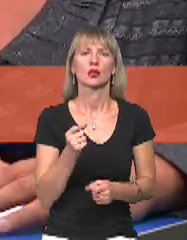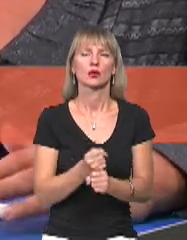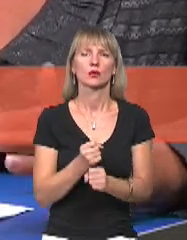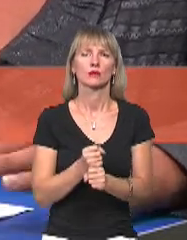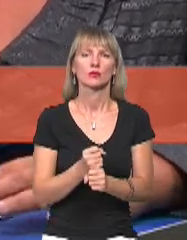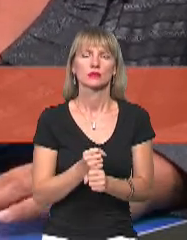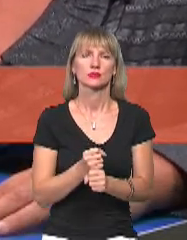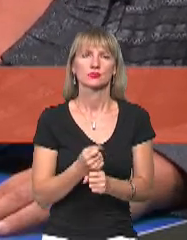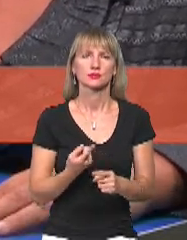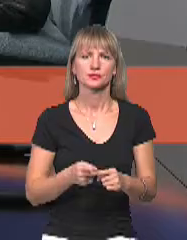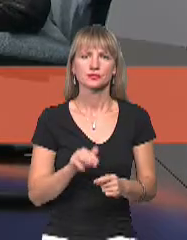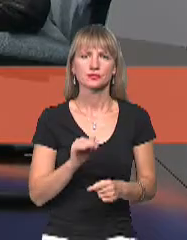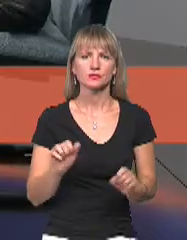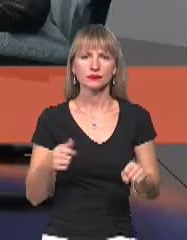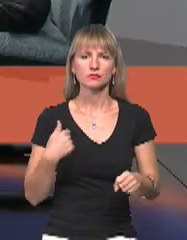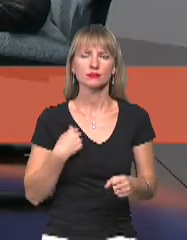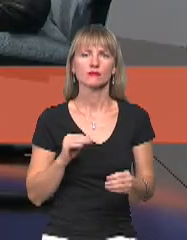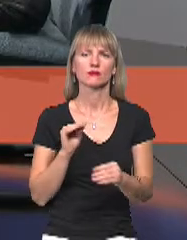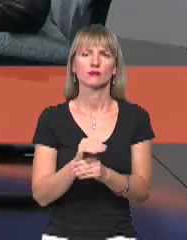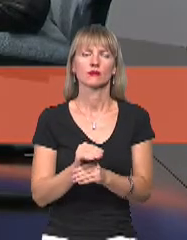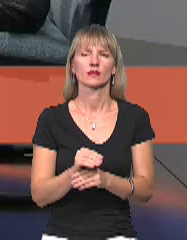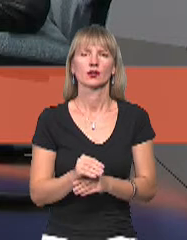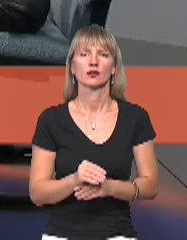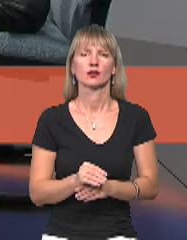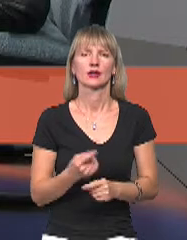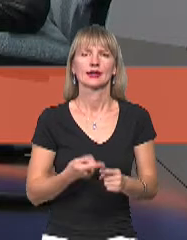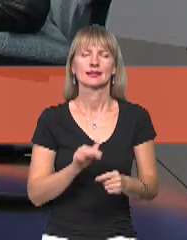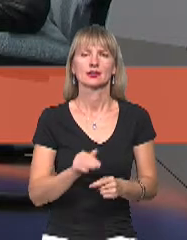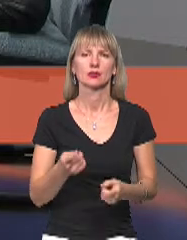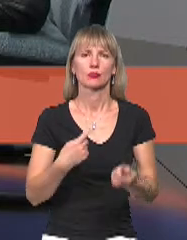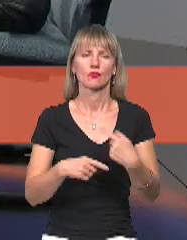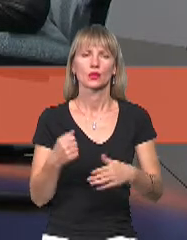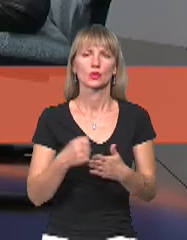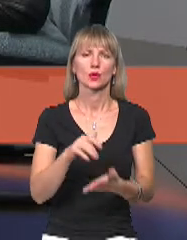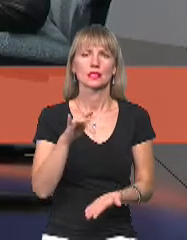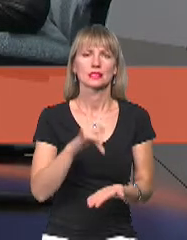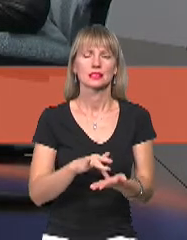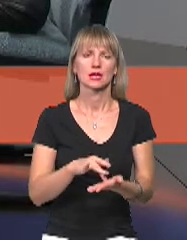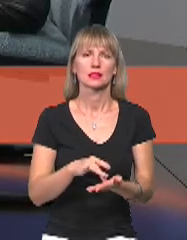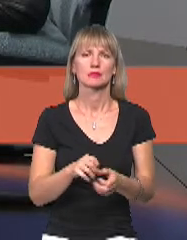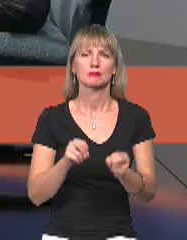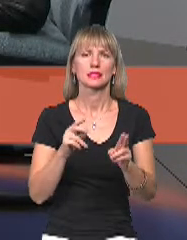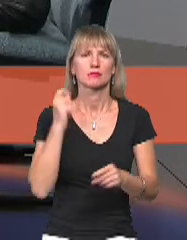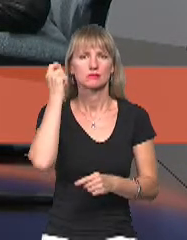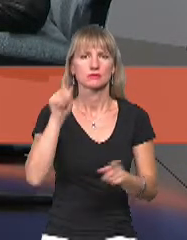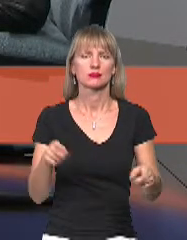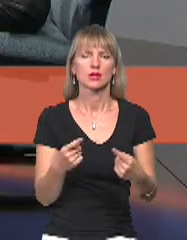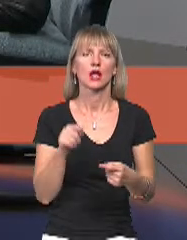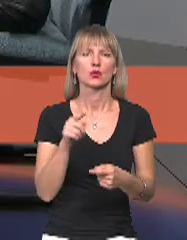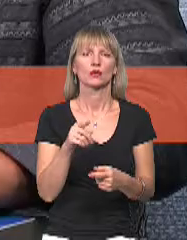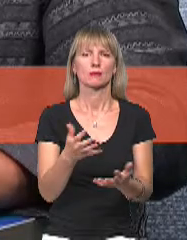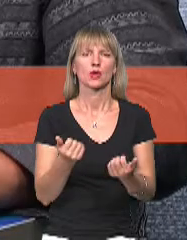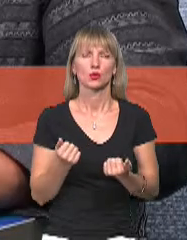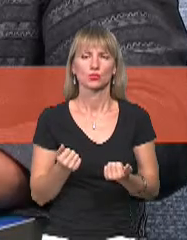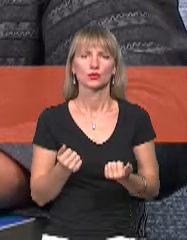щоб їх... Ну, цих дітей можна, я вже втручаюся, цих дітей повертають до центрів соціально-психологічної реабілітації, звідки їх і беруть.